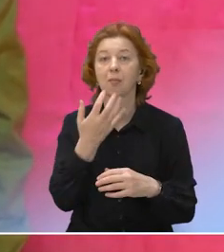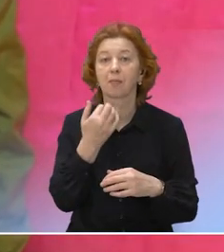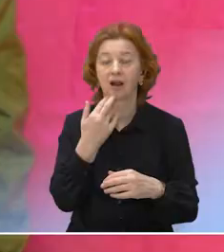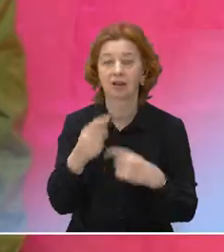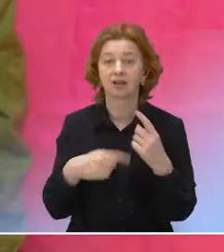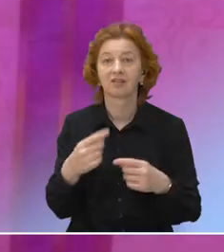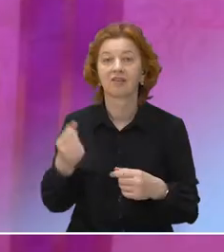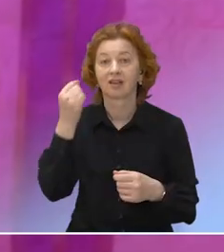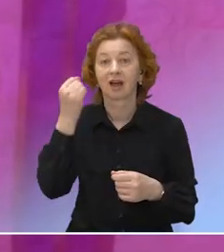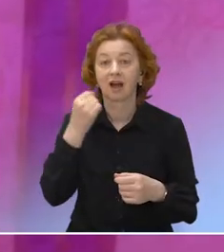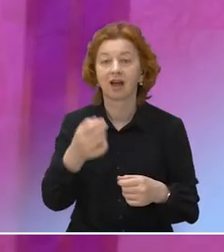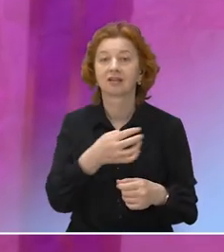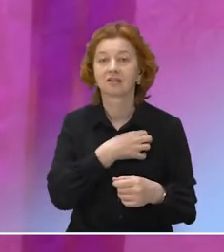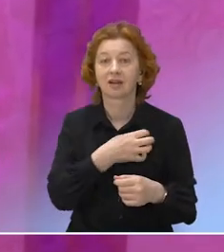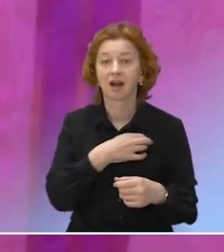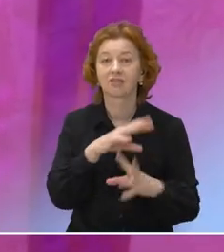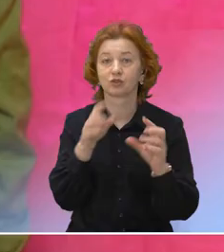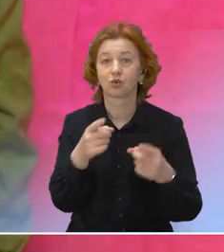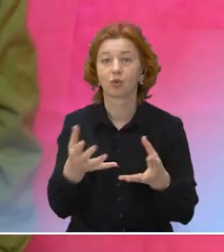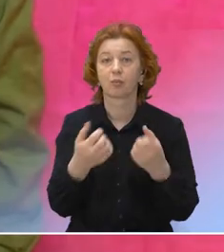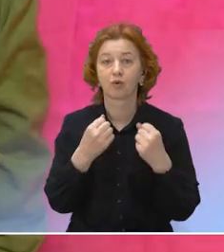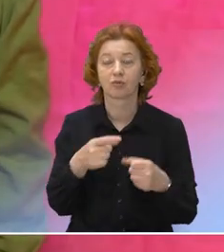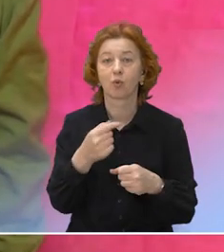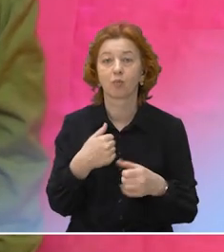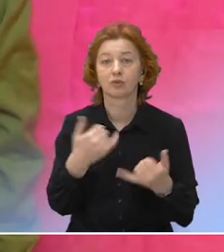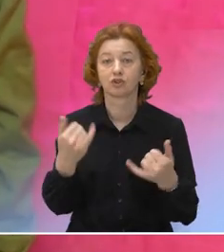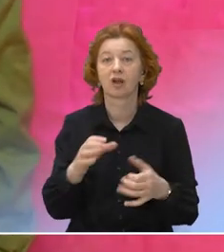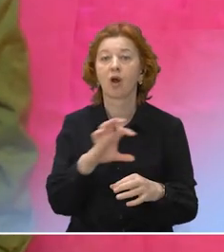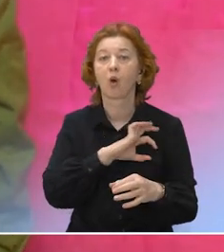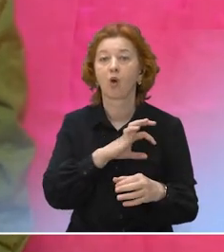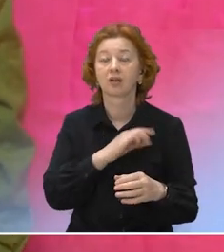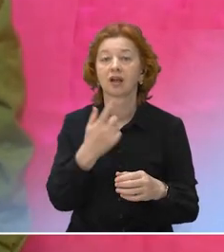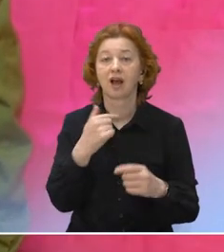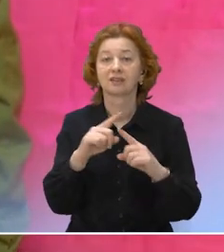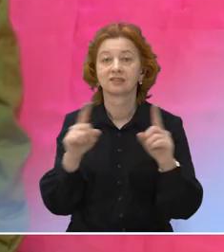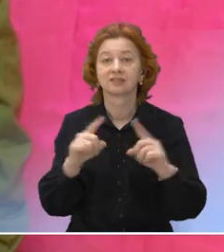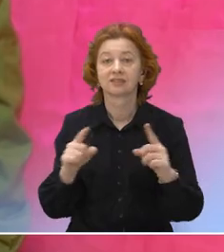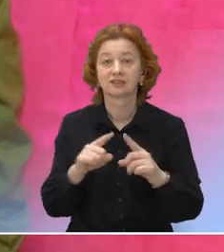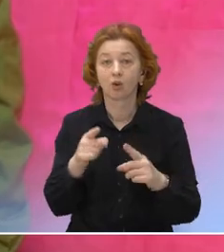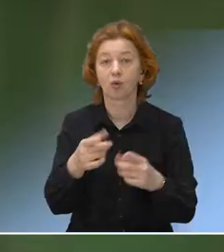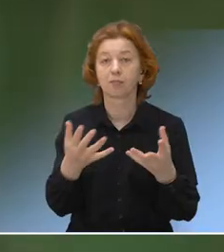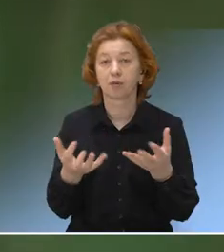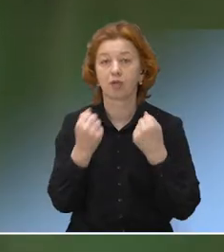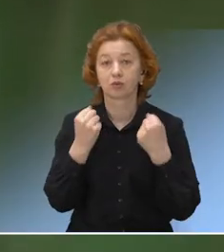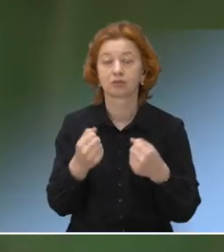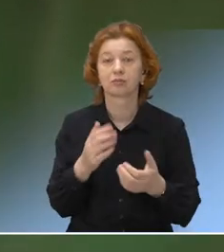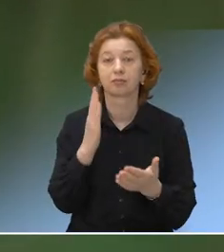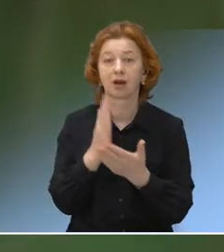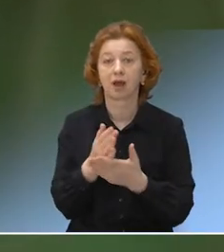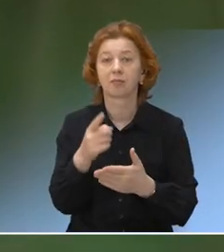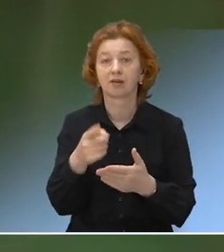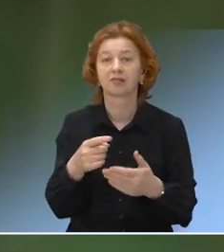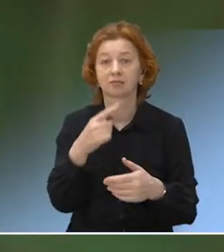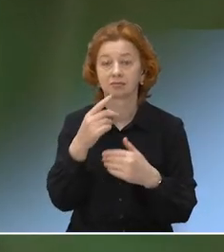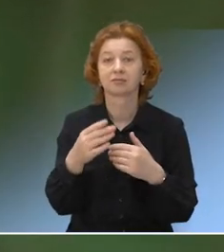хранит их фотографии и награды, которые они получили. Сейчас у меня в руках орден Красной Звезды, который получил